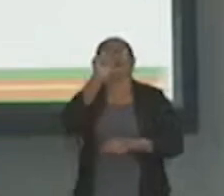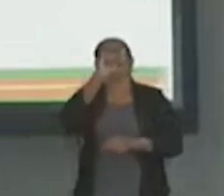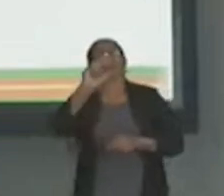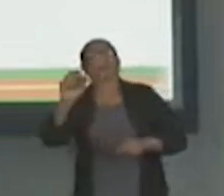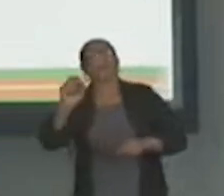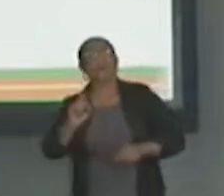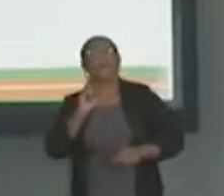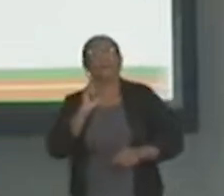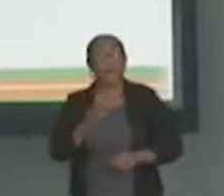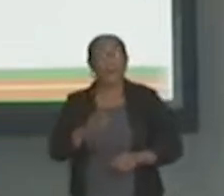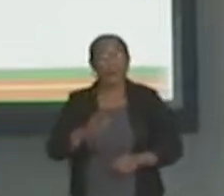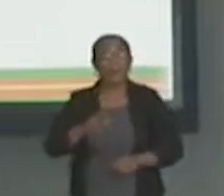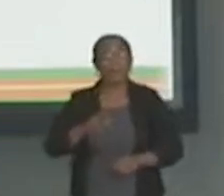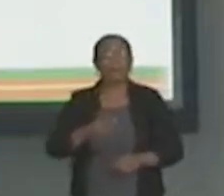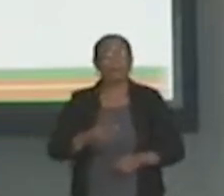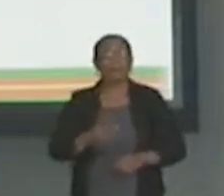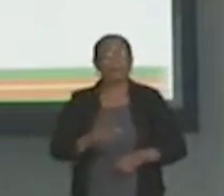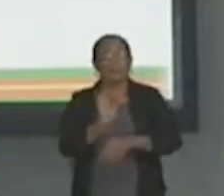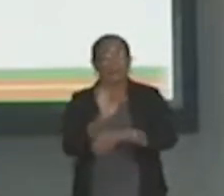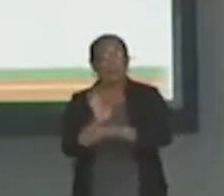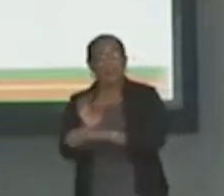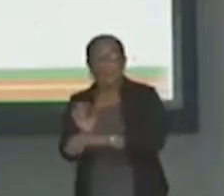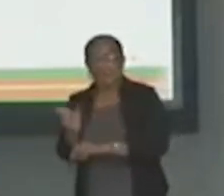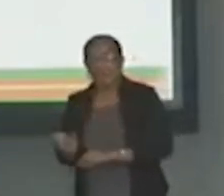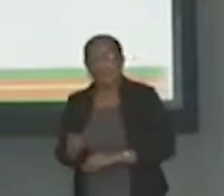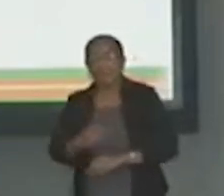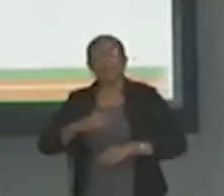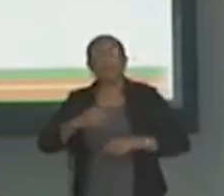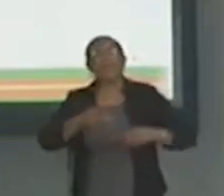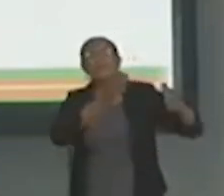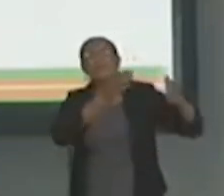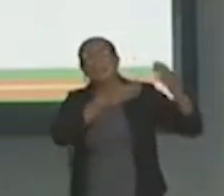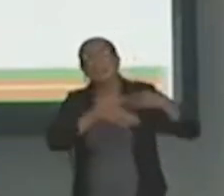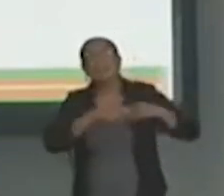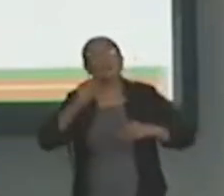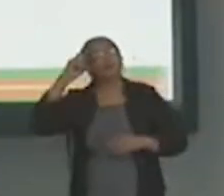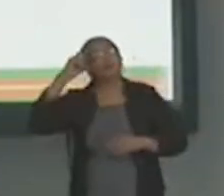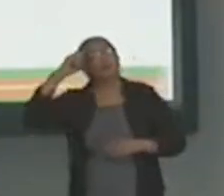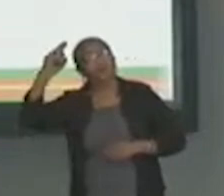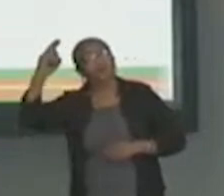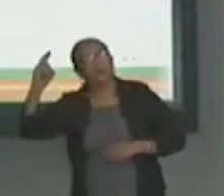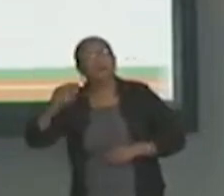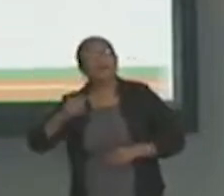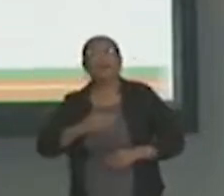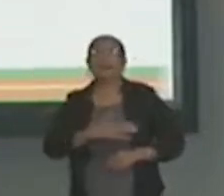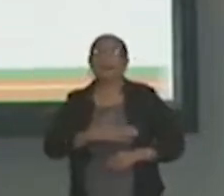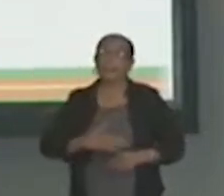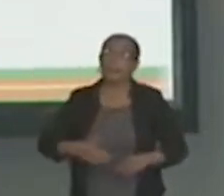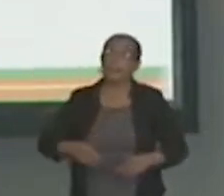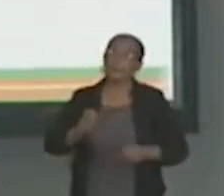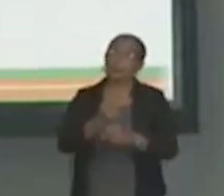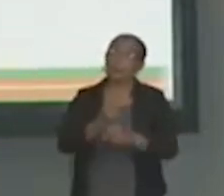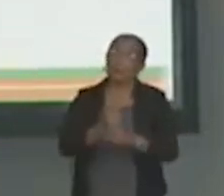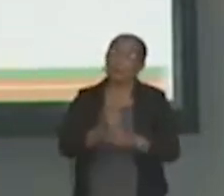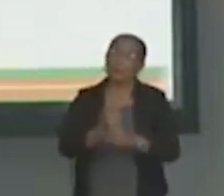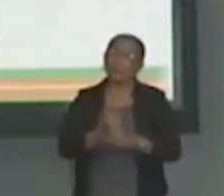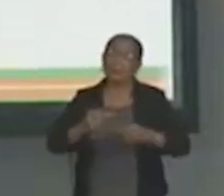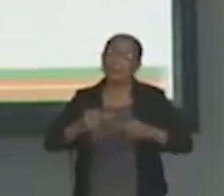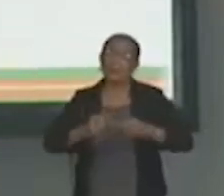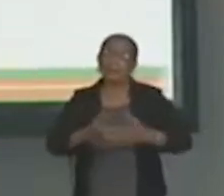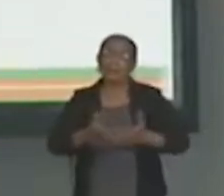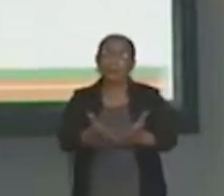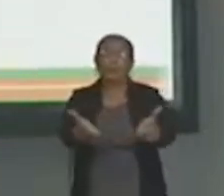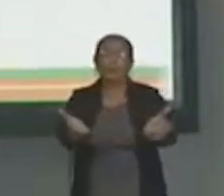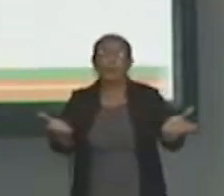Een juf en een meester aan wie je later nog terugdenkt wanneer je op tijd op het werk aankomt. Wanneer je net werk levert.